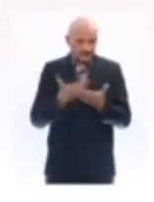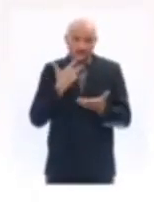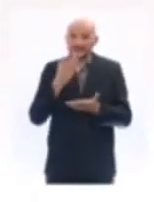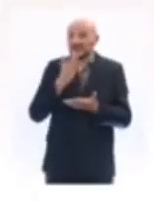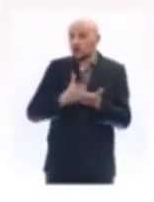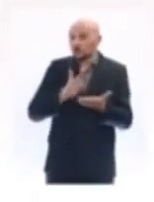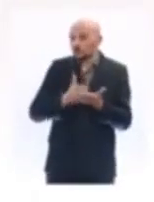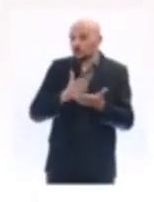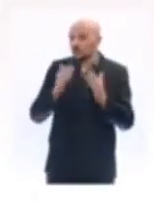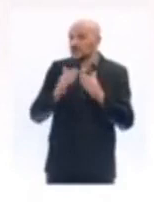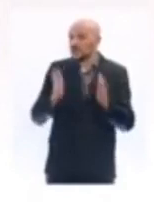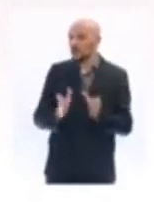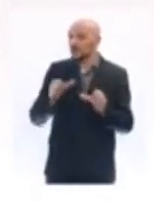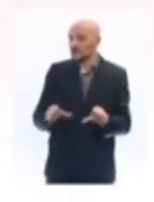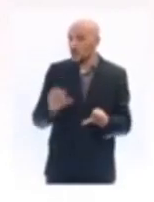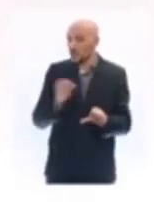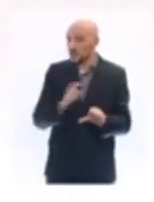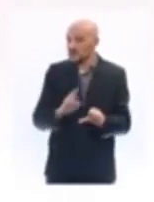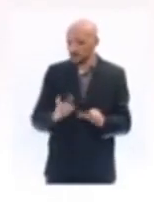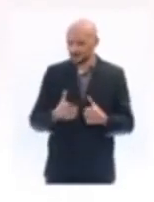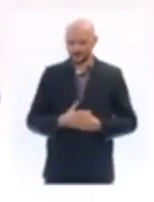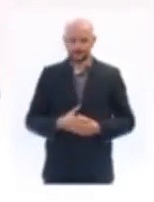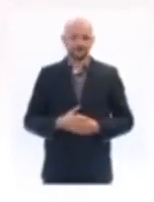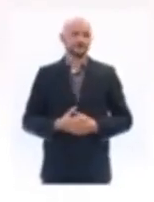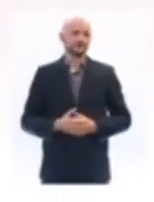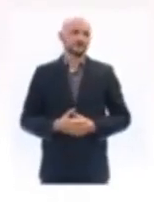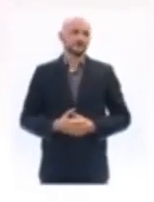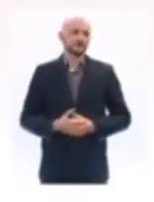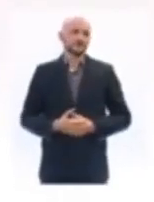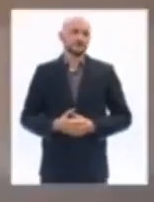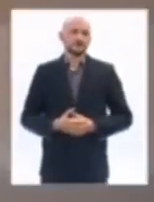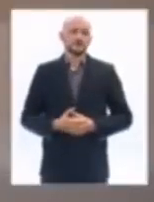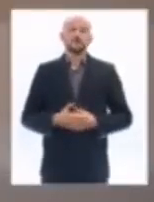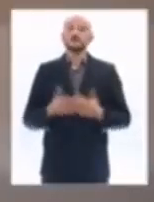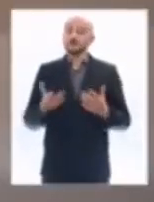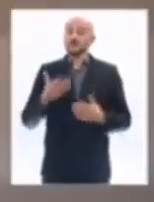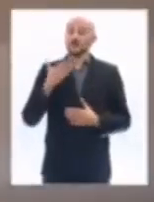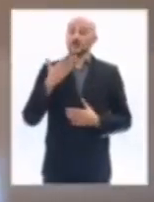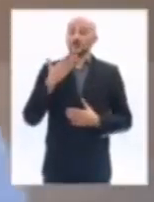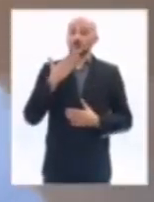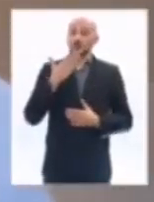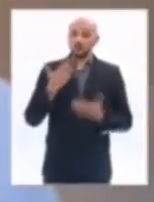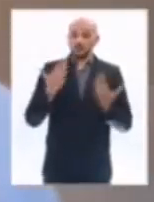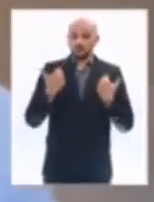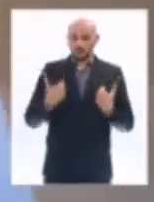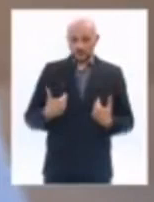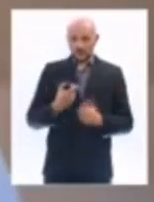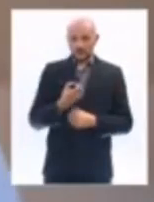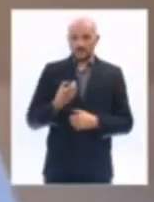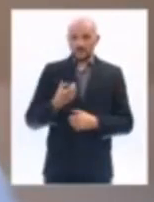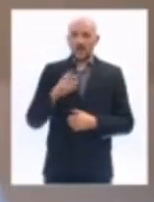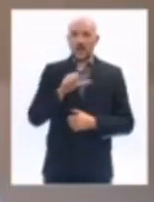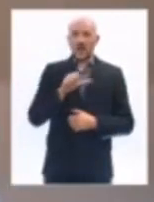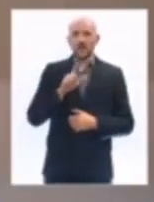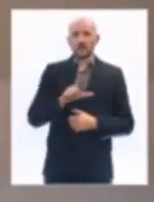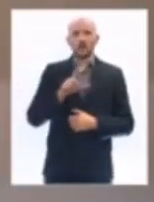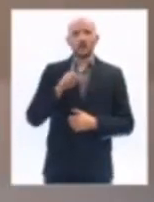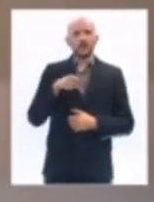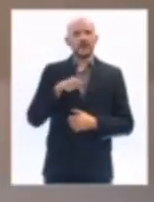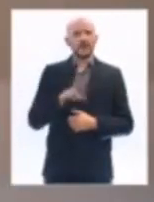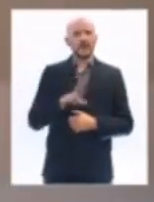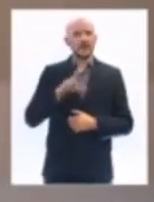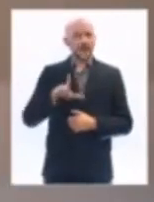nouveaux cas, du nombre d'hospitalisations donc à l'hôpital et du nombre d'hospitalisés en service de réanimation. Pensez-vous concrètement que